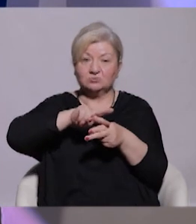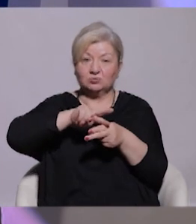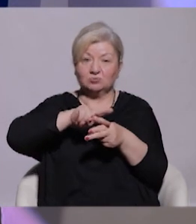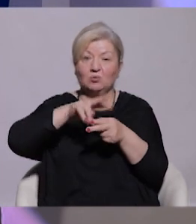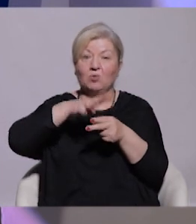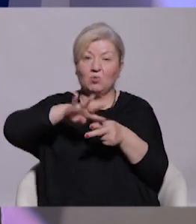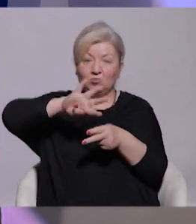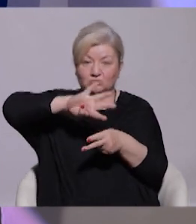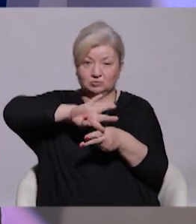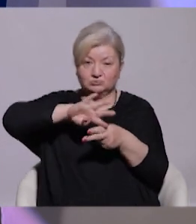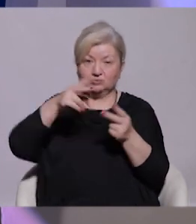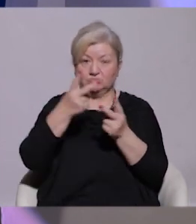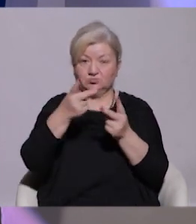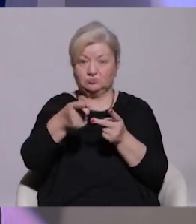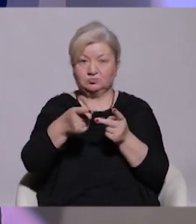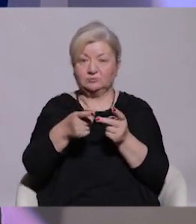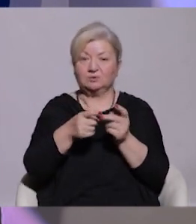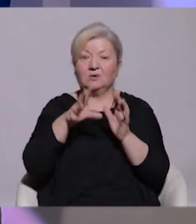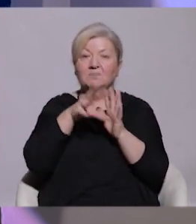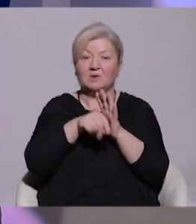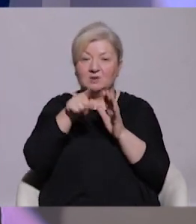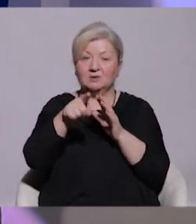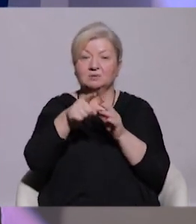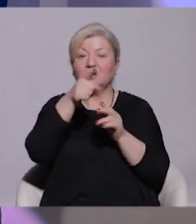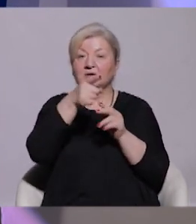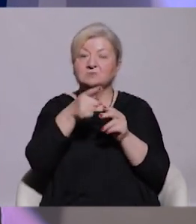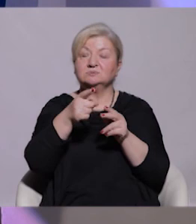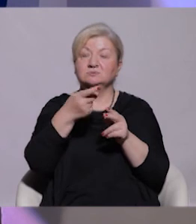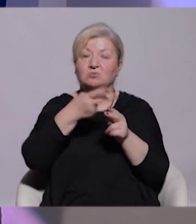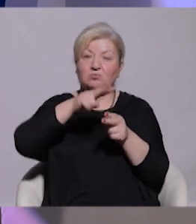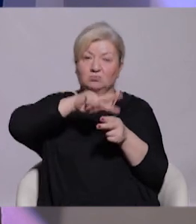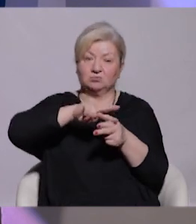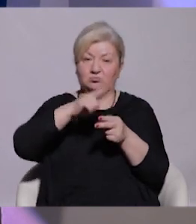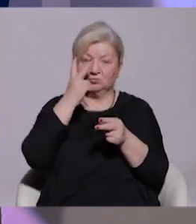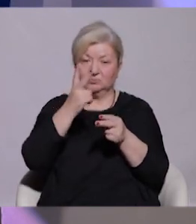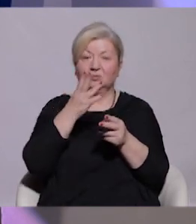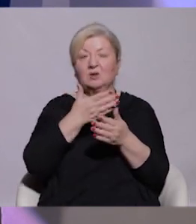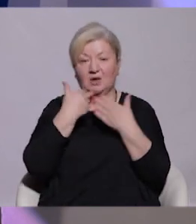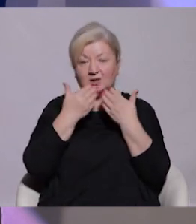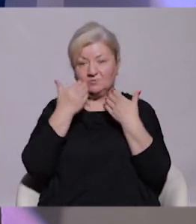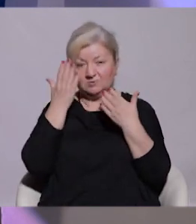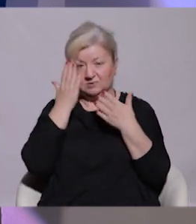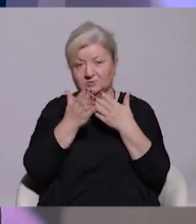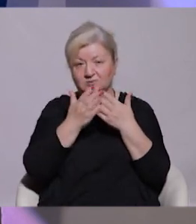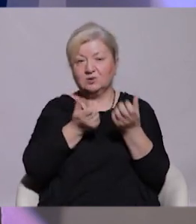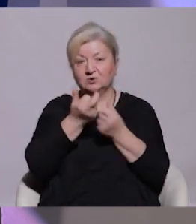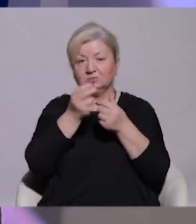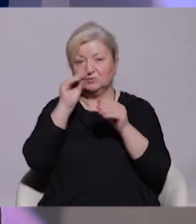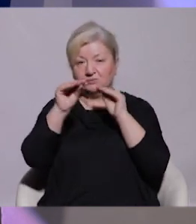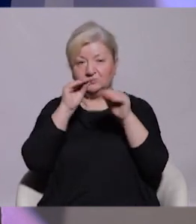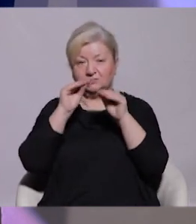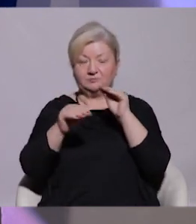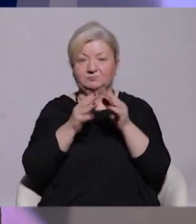რამდენჯერ 4ჯერ ხო რომ 4ჯერ გაიზდება ფესვის შიგნით მაშინ ეს ორჯერ გაიზდება და მარტივი იქნება რა თქმა უნდა